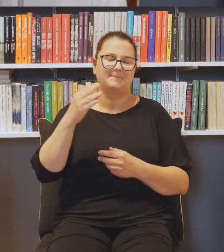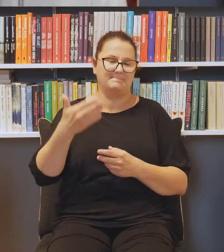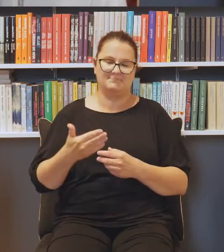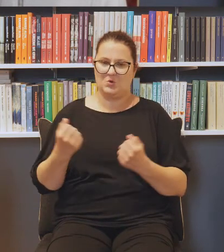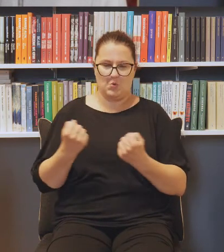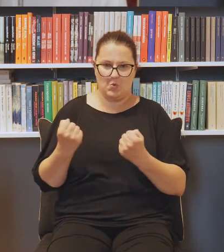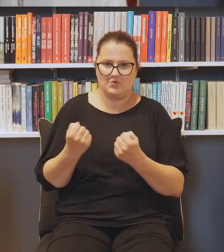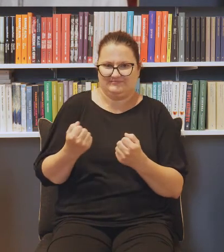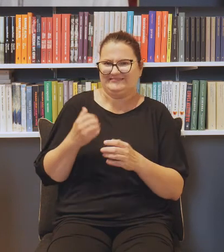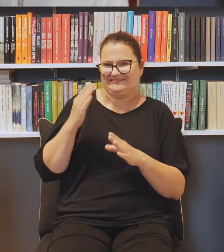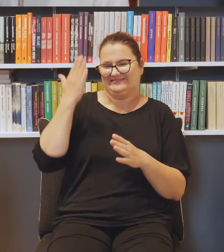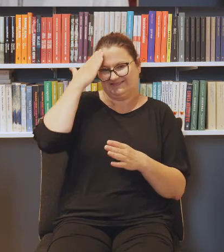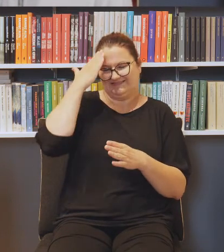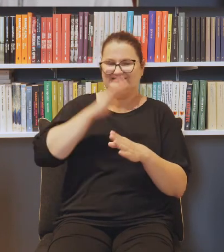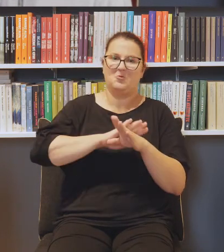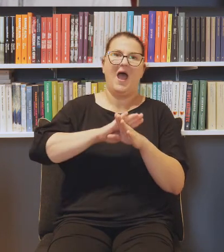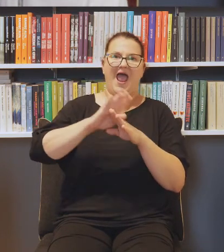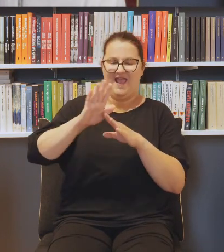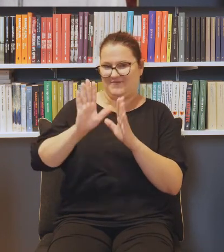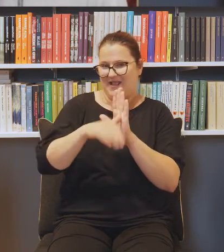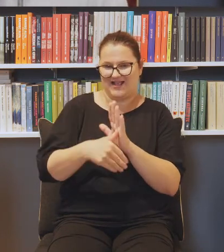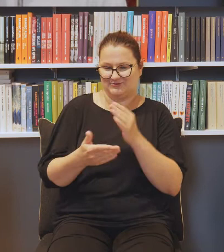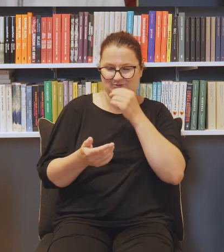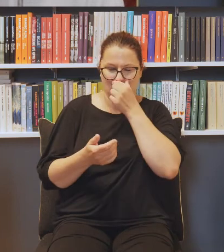jest znane miasto.